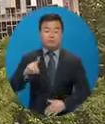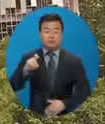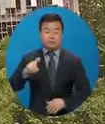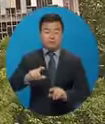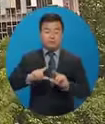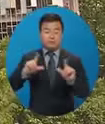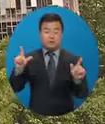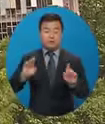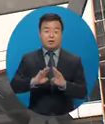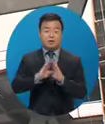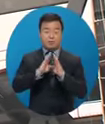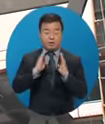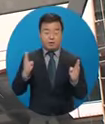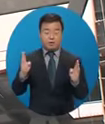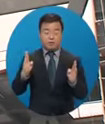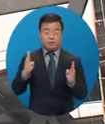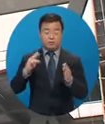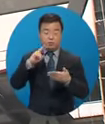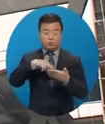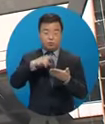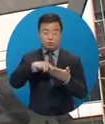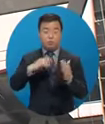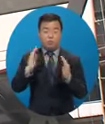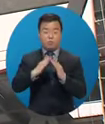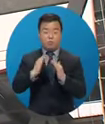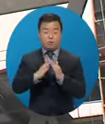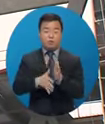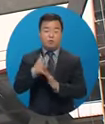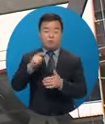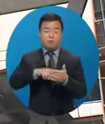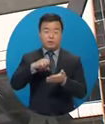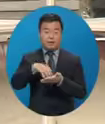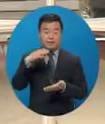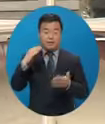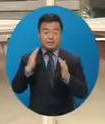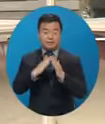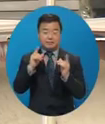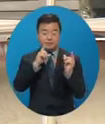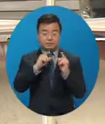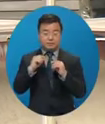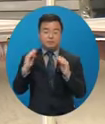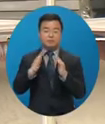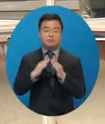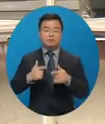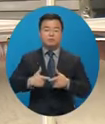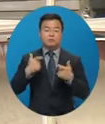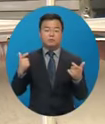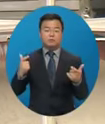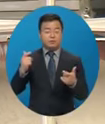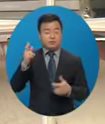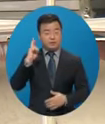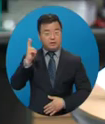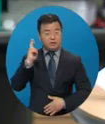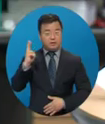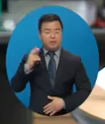도서관 건물에 빵집과 음식점이 대규모로 입점할 계획이라 학생들의 수요는 더욱 줄어들 것으로